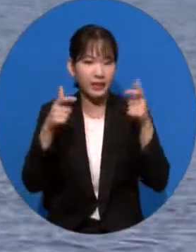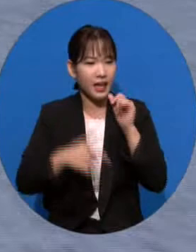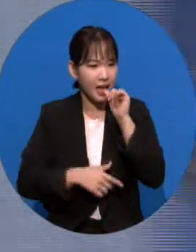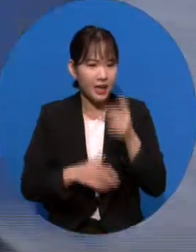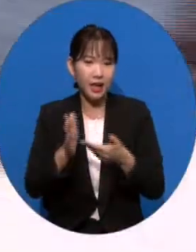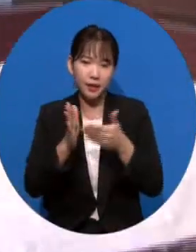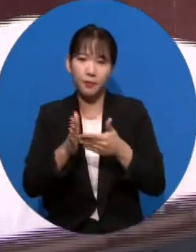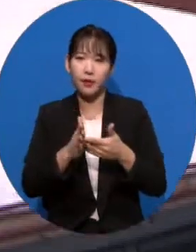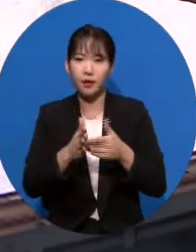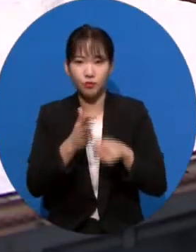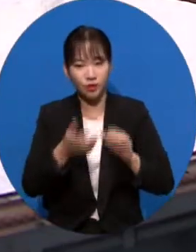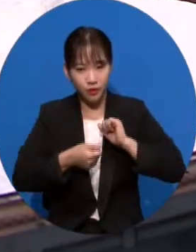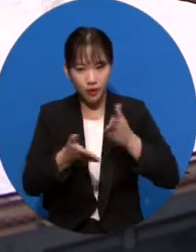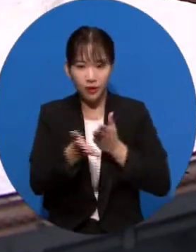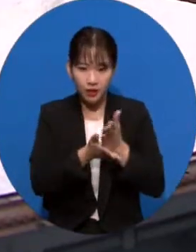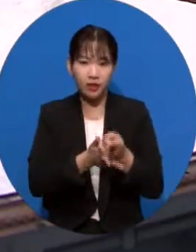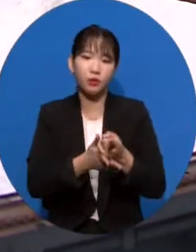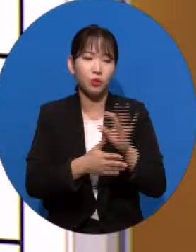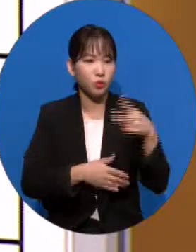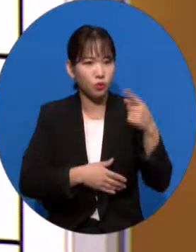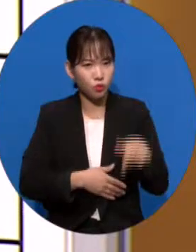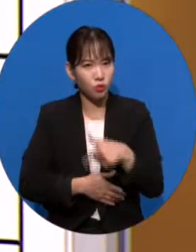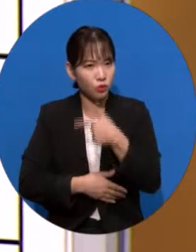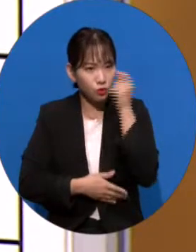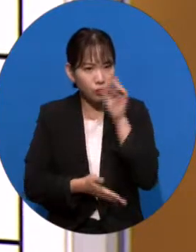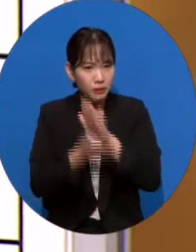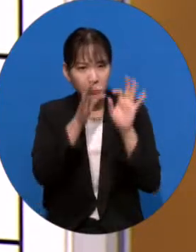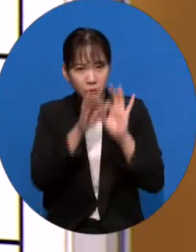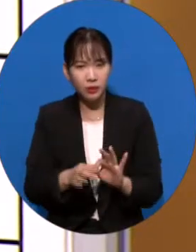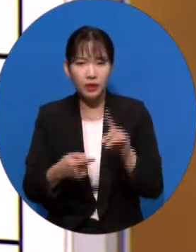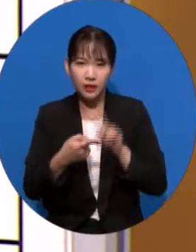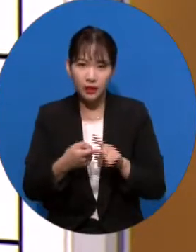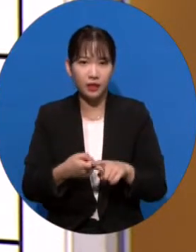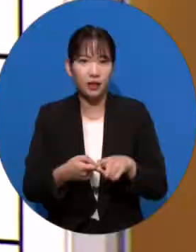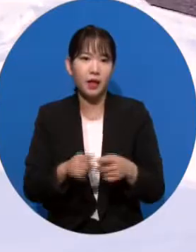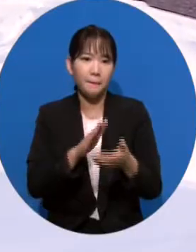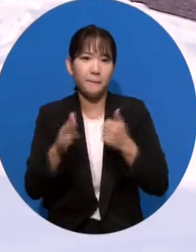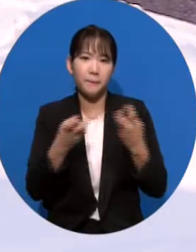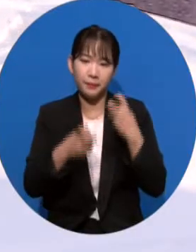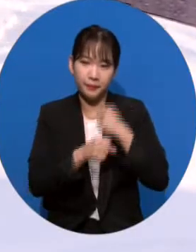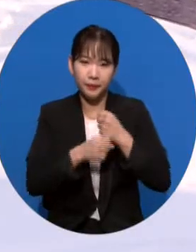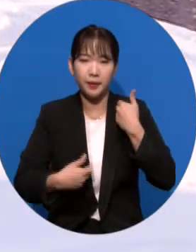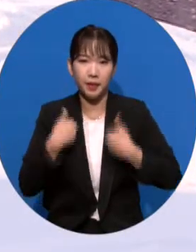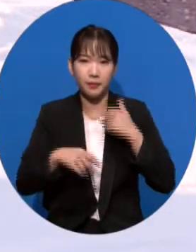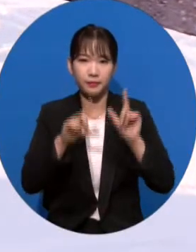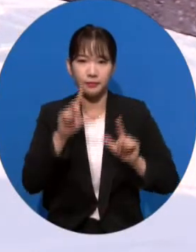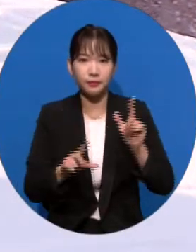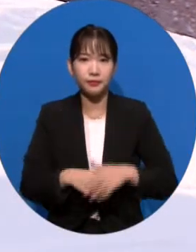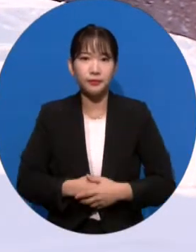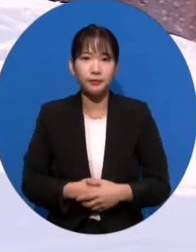항만 물류 없게도 요소 쓰고 불안 장기화에 대비한 비상 대책 마련에 분주한 모습입니다 mbc 뉴스